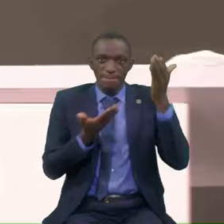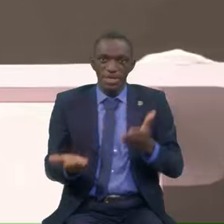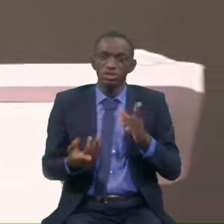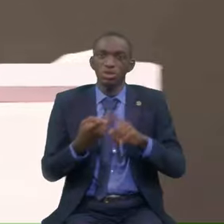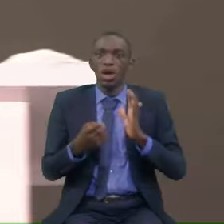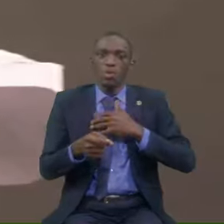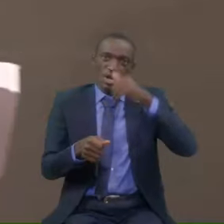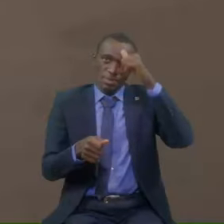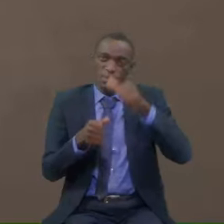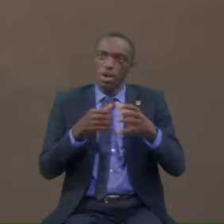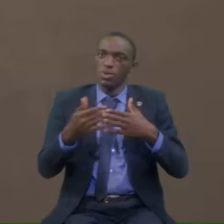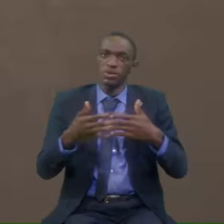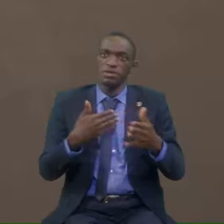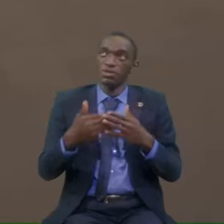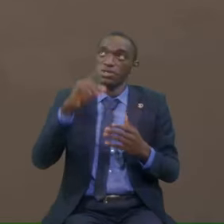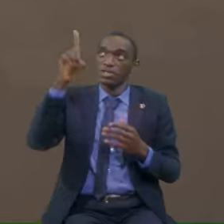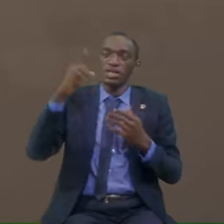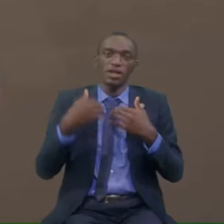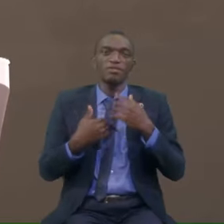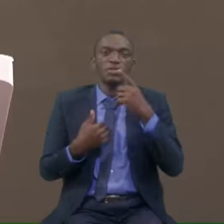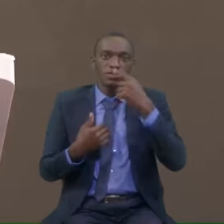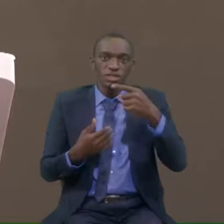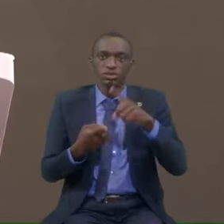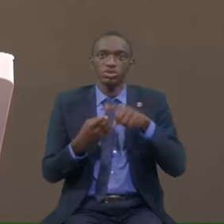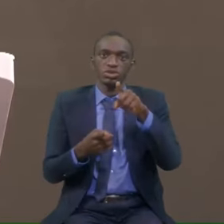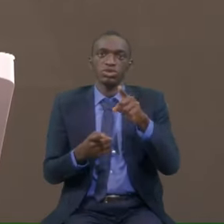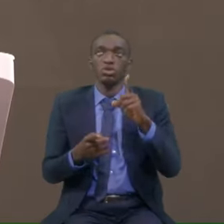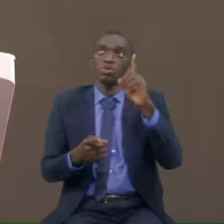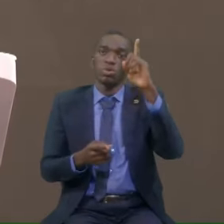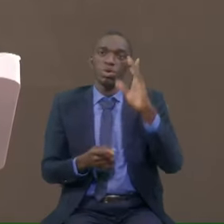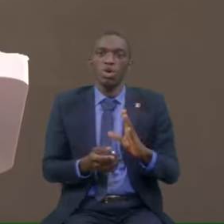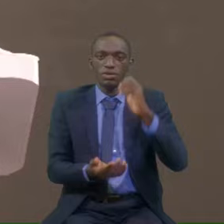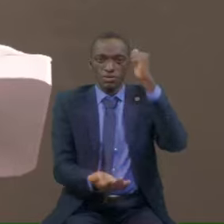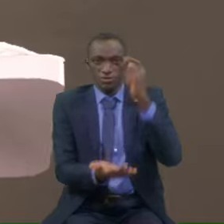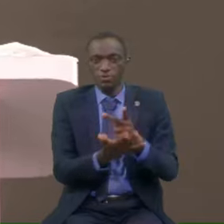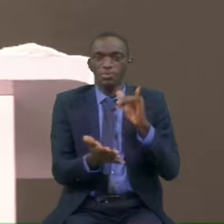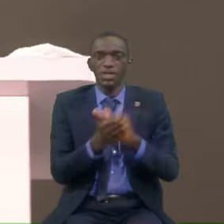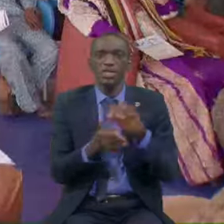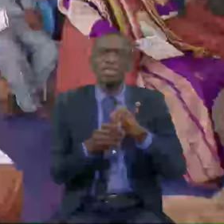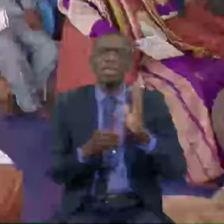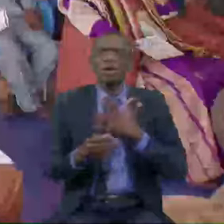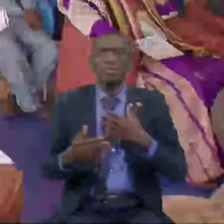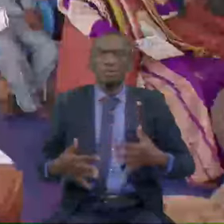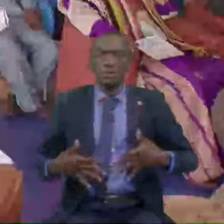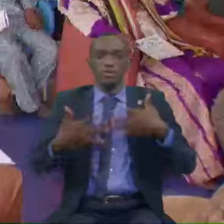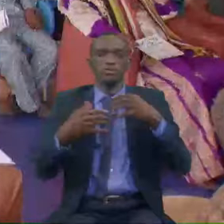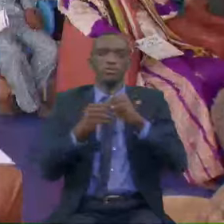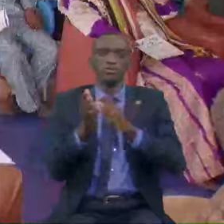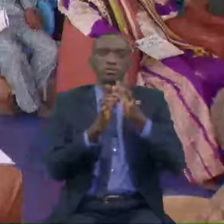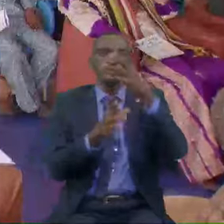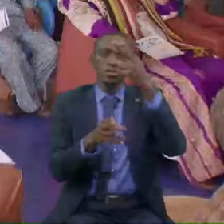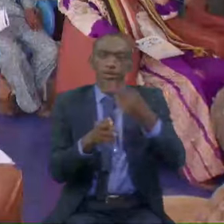le Seigneur nous a dit. Le Seigneur affirme et confirme cela dans chaque vie au nom de